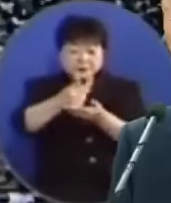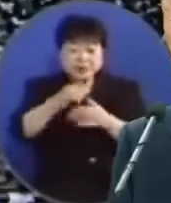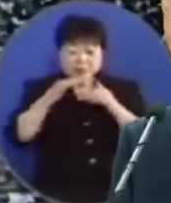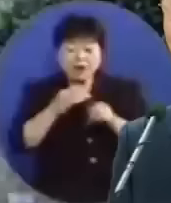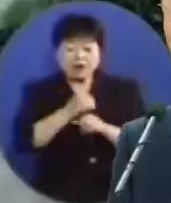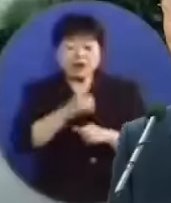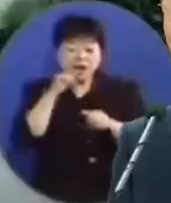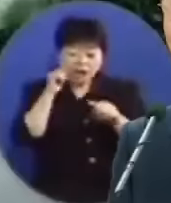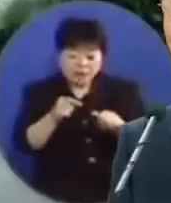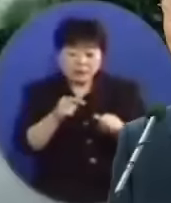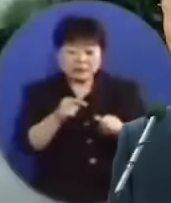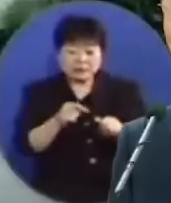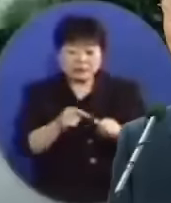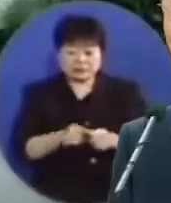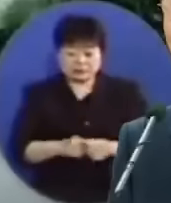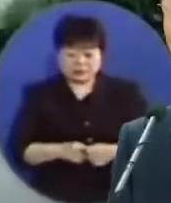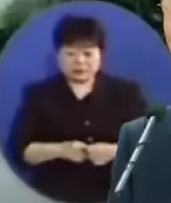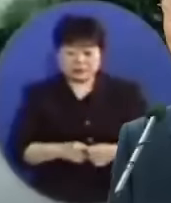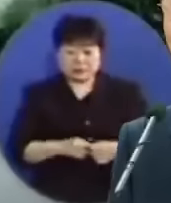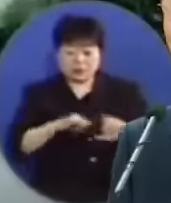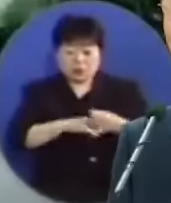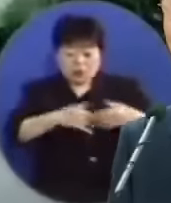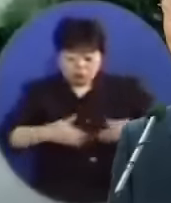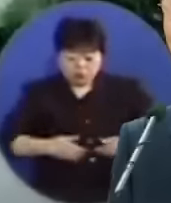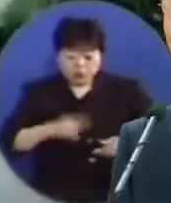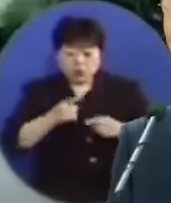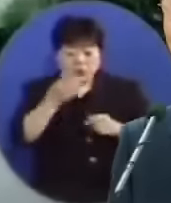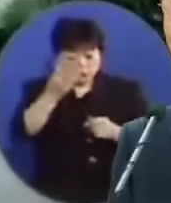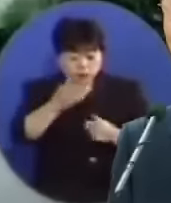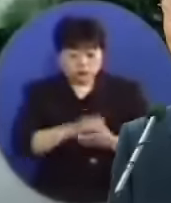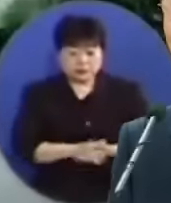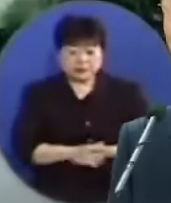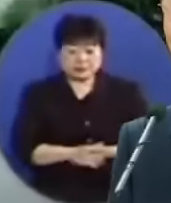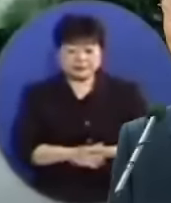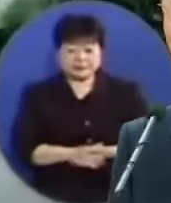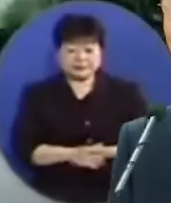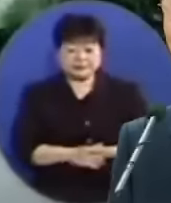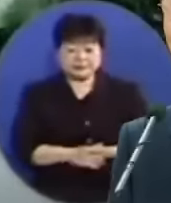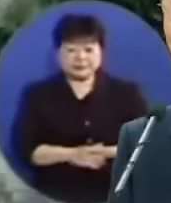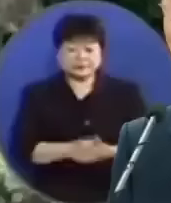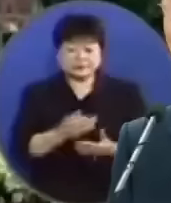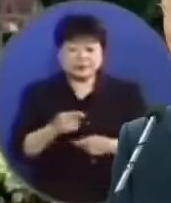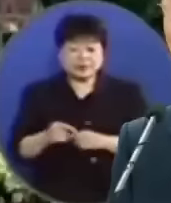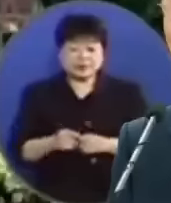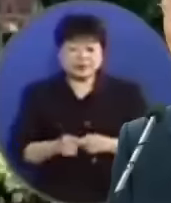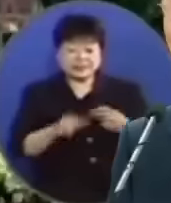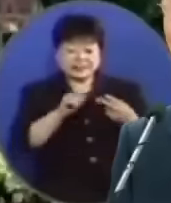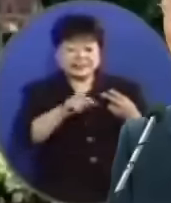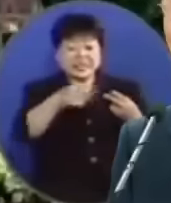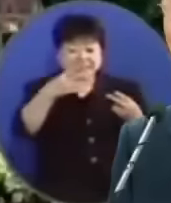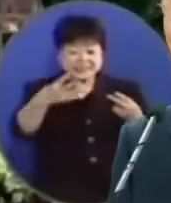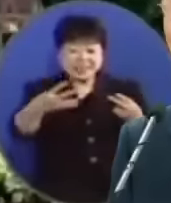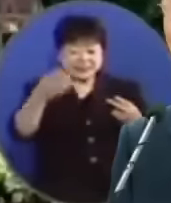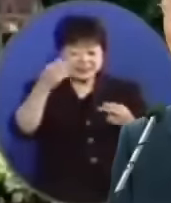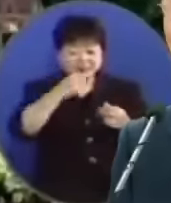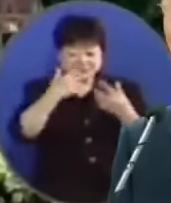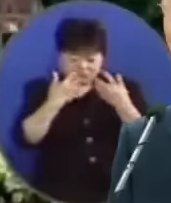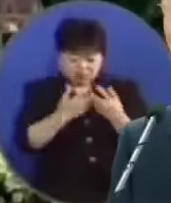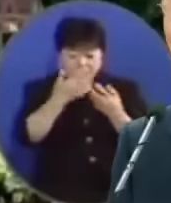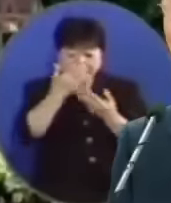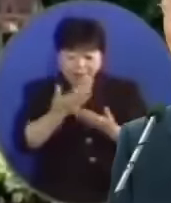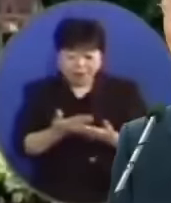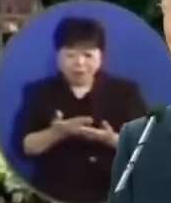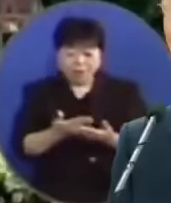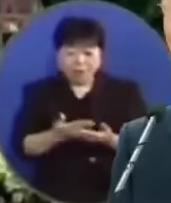방언을 하라고 말할 때 쓸데없는 방언을 하라고 할 택이 없는 것입니다. 사도행전 2장 4절에 그들이 다 성령의 충만함을